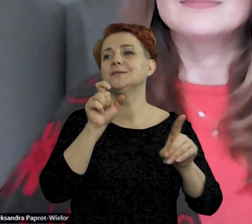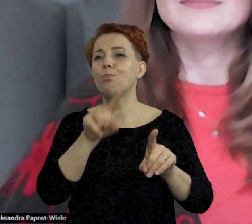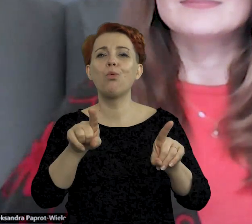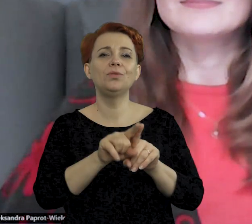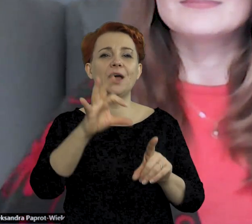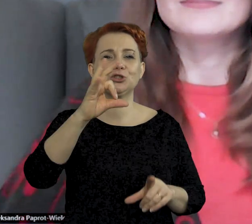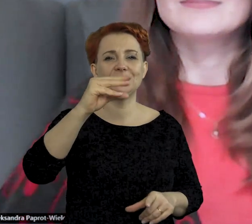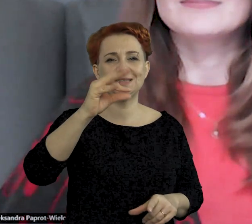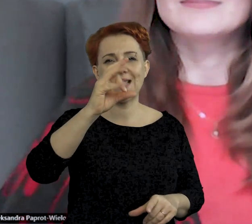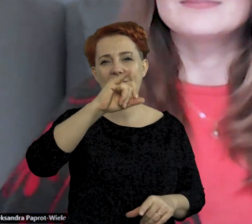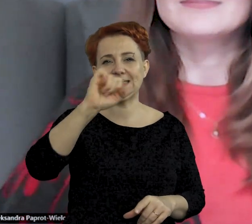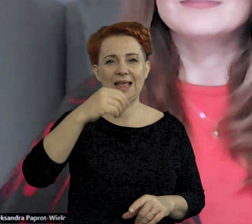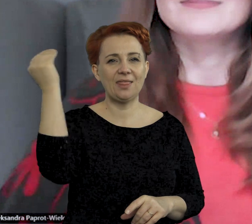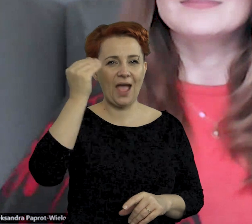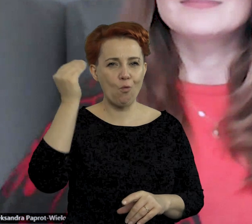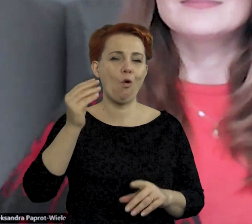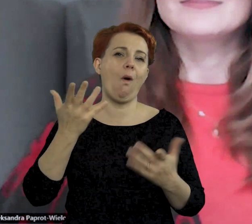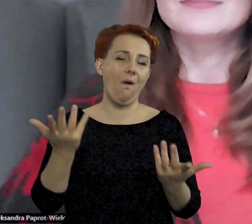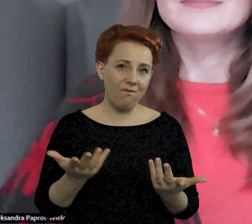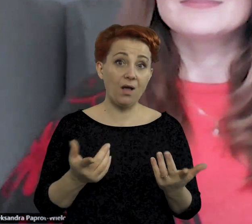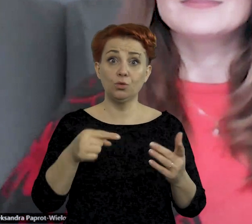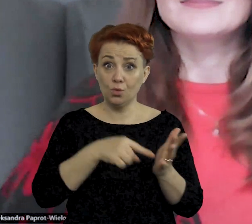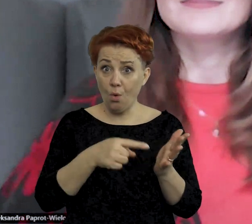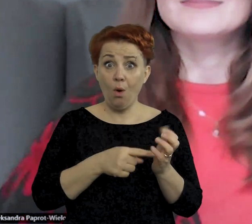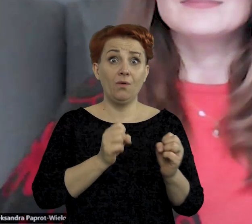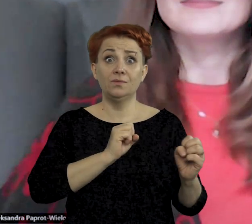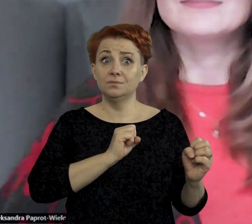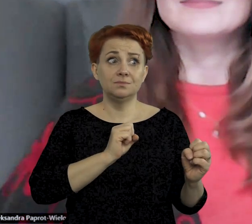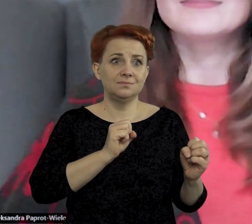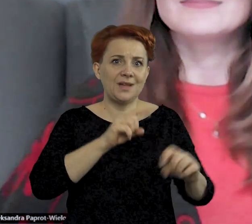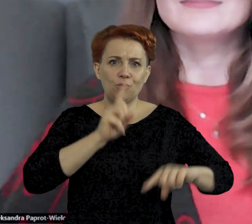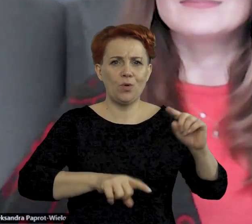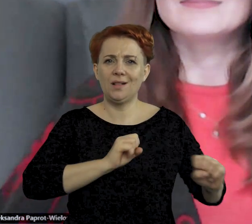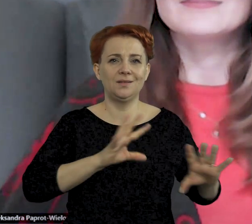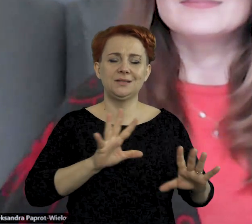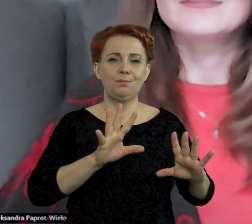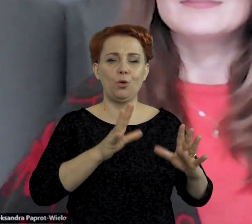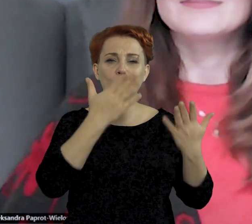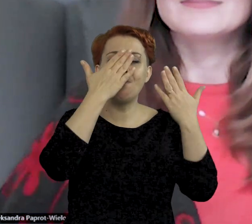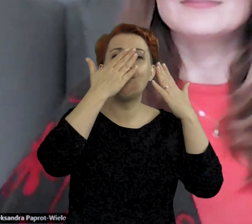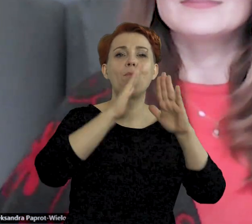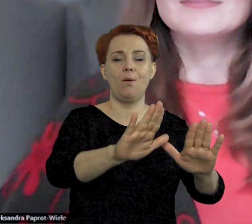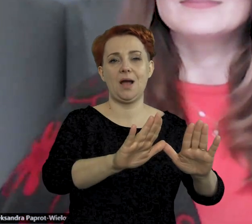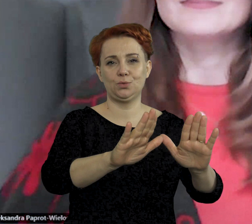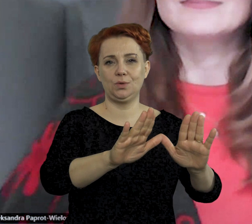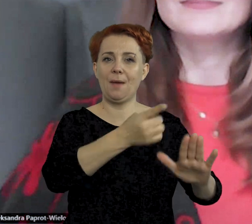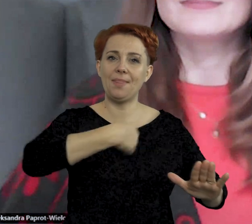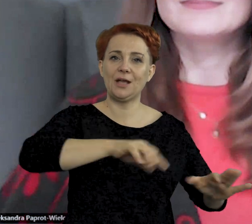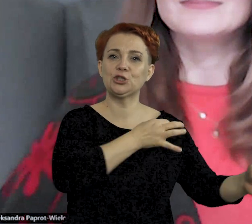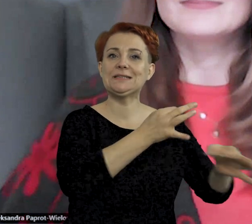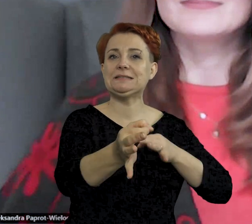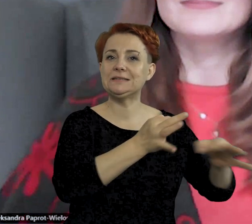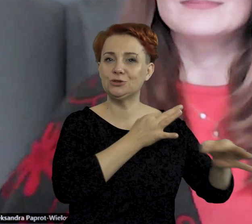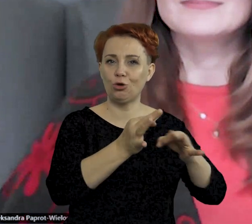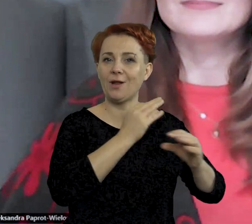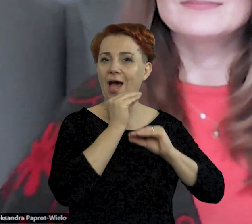naturalny sposób manifestowania i przypominania sobie o czy tworzenia historii dyscypliny. On